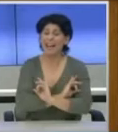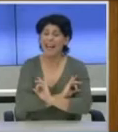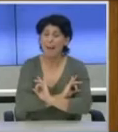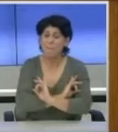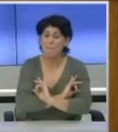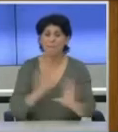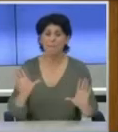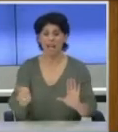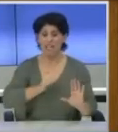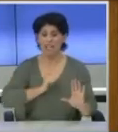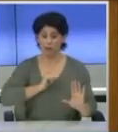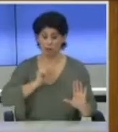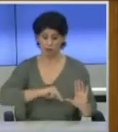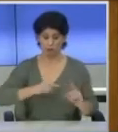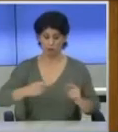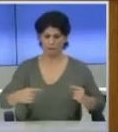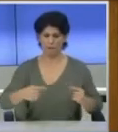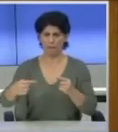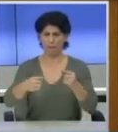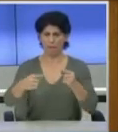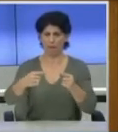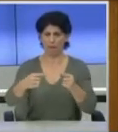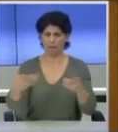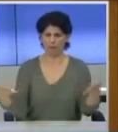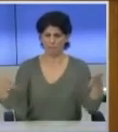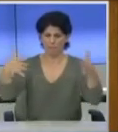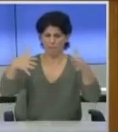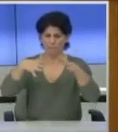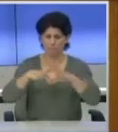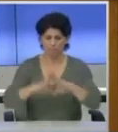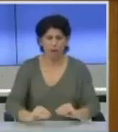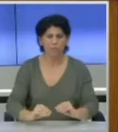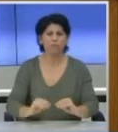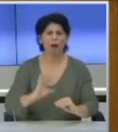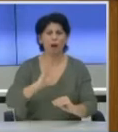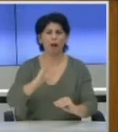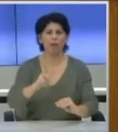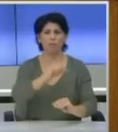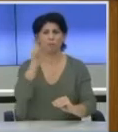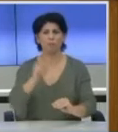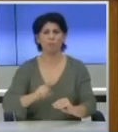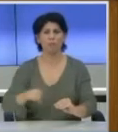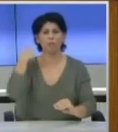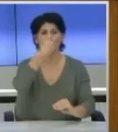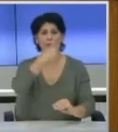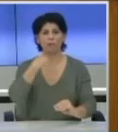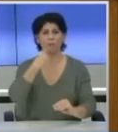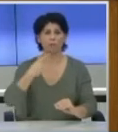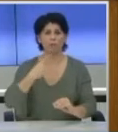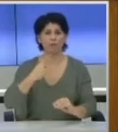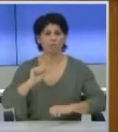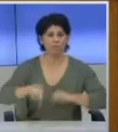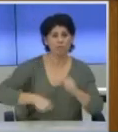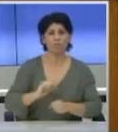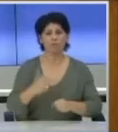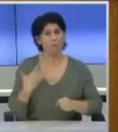μάχη ιδιωτικών συμφερόντων να σκεπάσει την καθημερινή προσωπική μάχη που